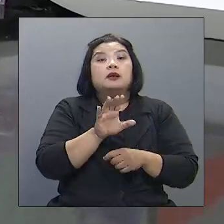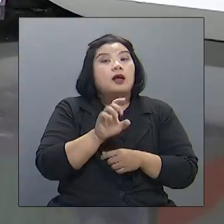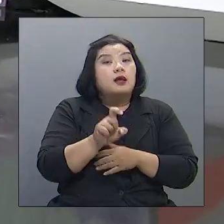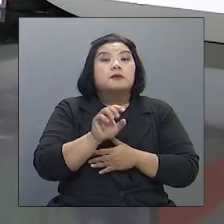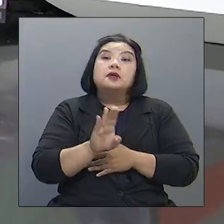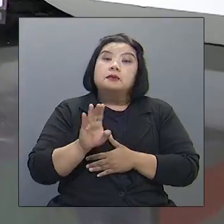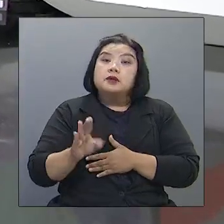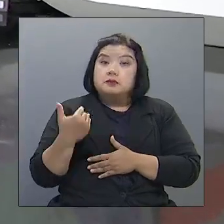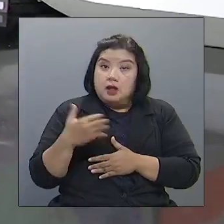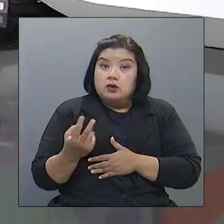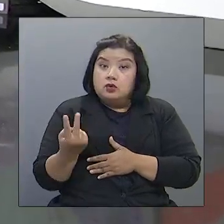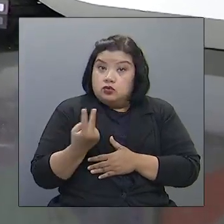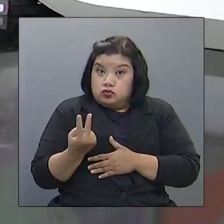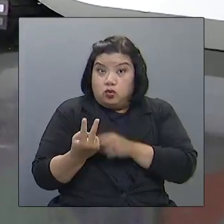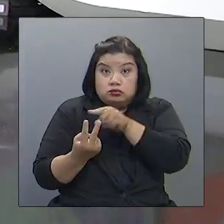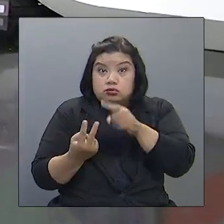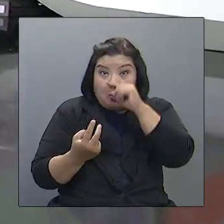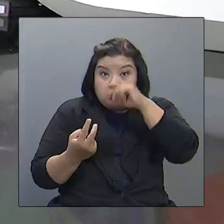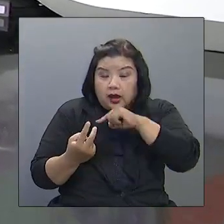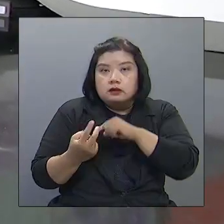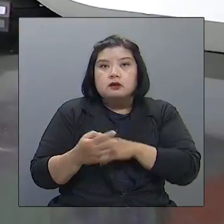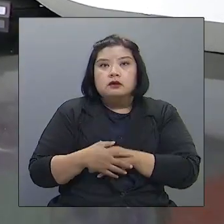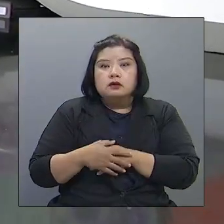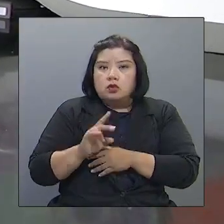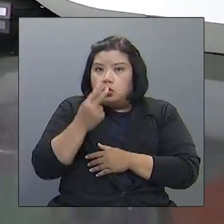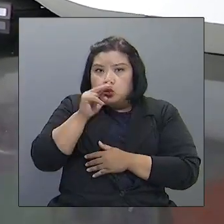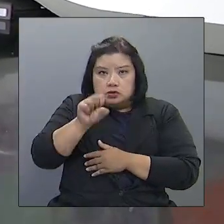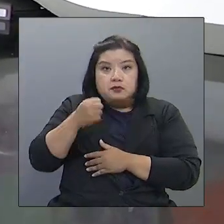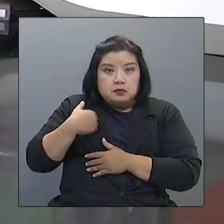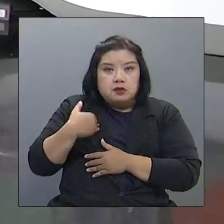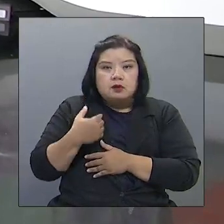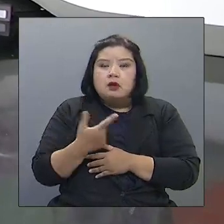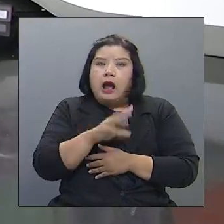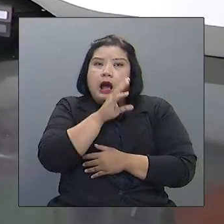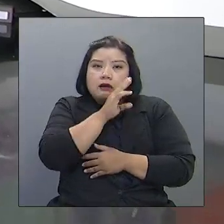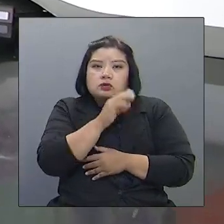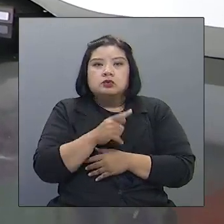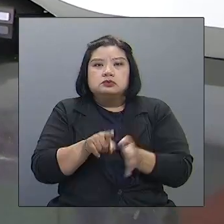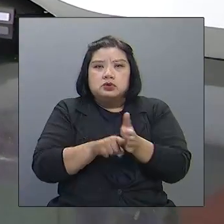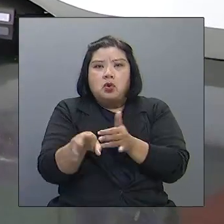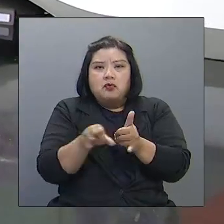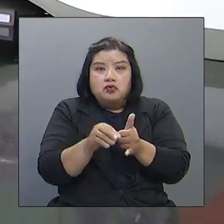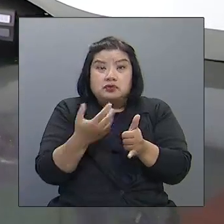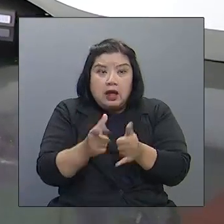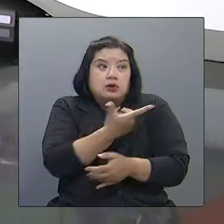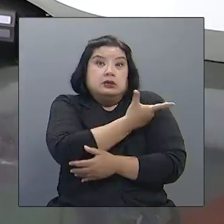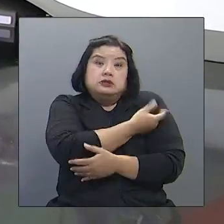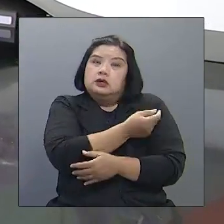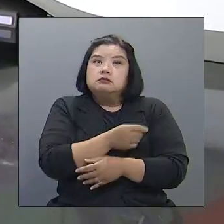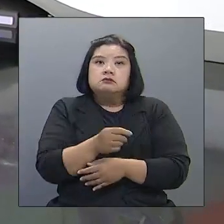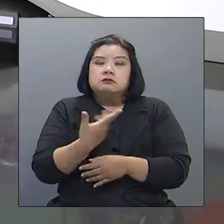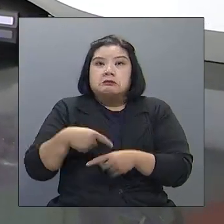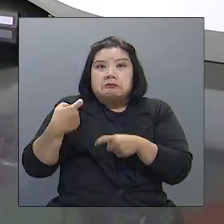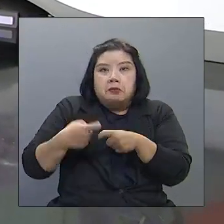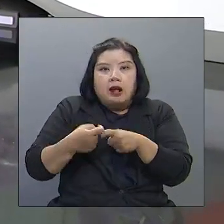2คนเนี่ยทำให้ต้องจับตาไหมคะว่าเจ้าตัวที่มันหลบภูมิเก่งแบบนี้เนี่ยจะทำให้เกิดการกระจายของโควิด